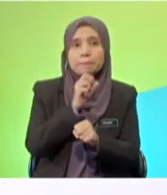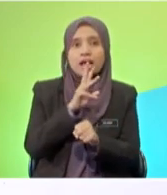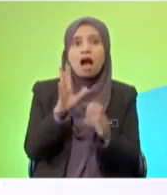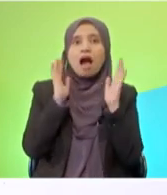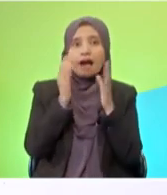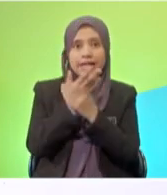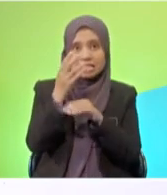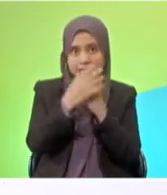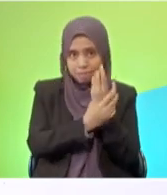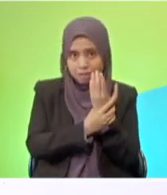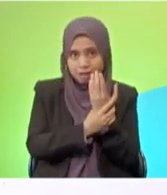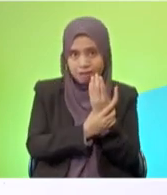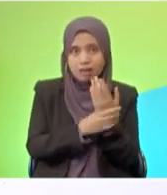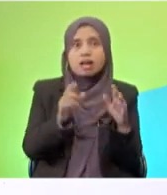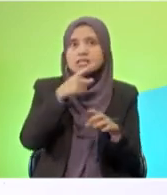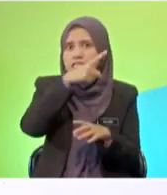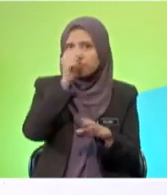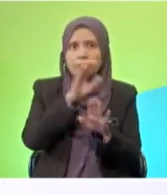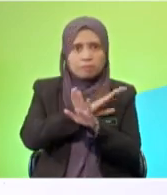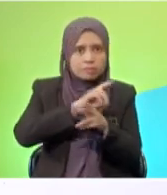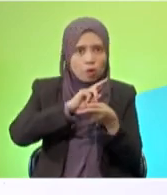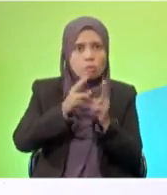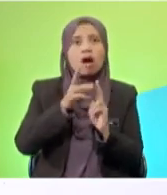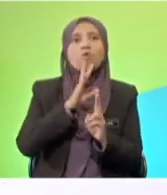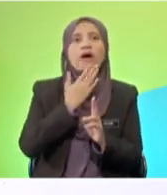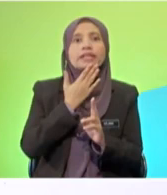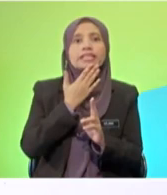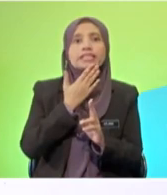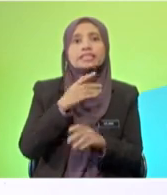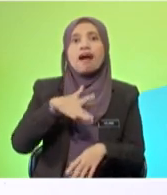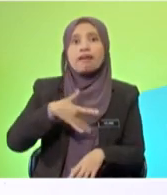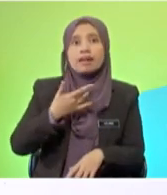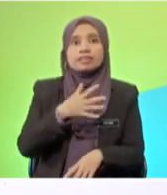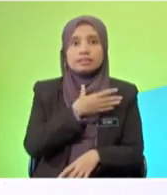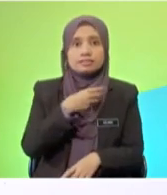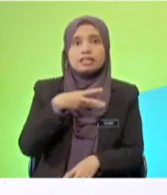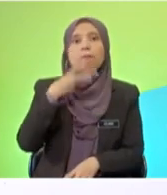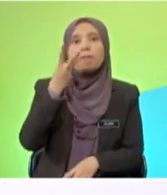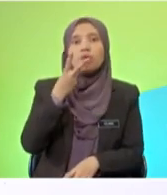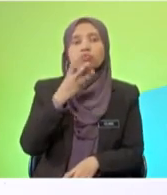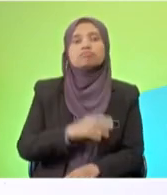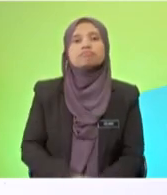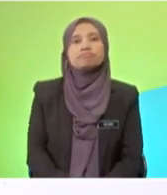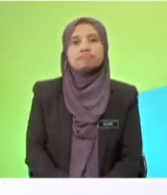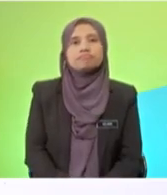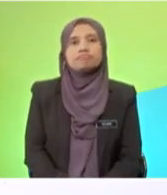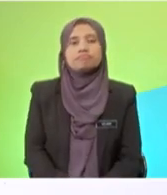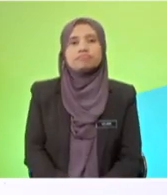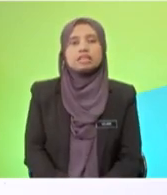berubah warna rasa dan juga bau nah ingat tuh 3 baik